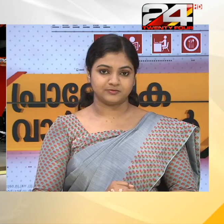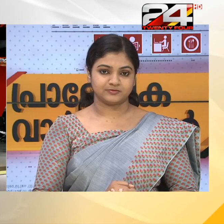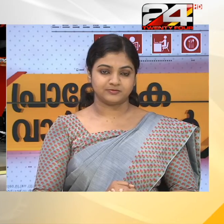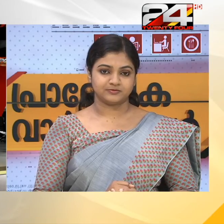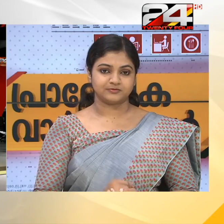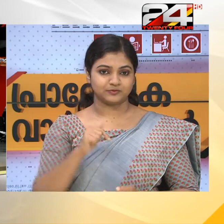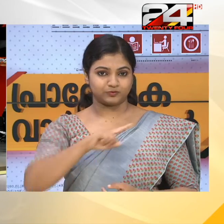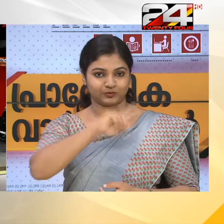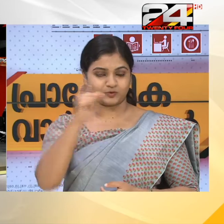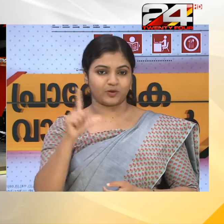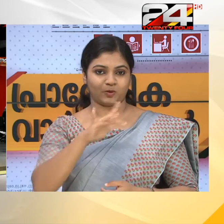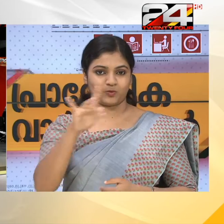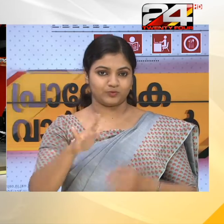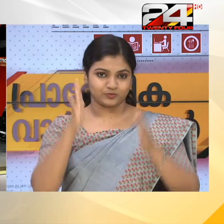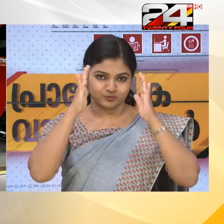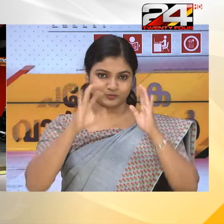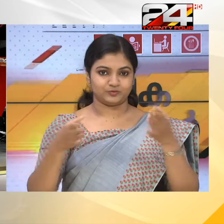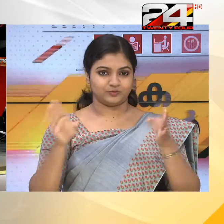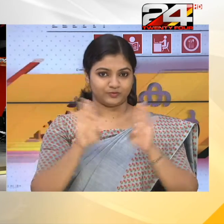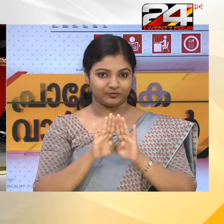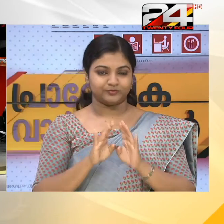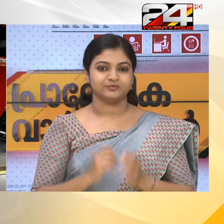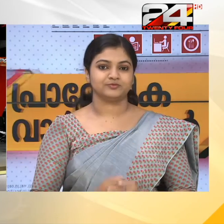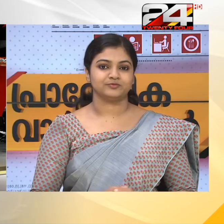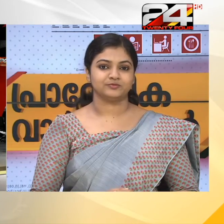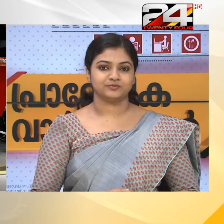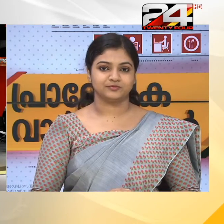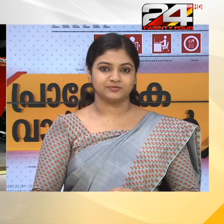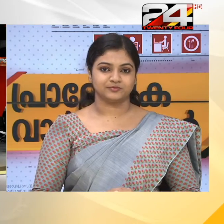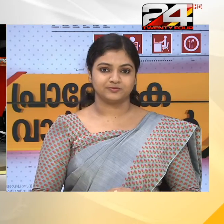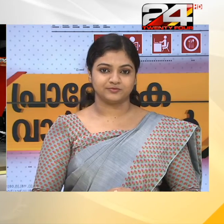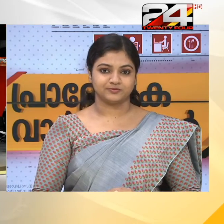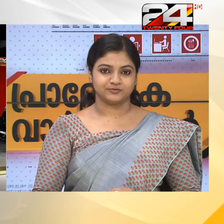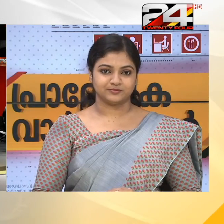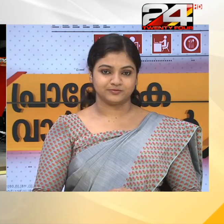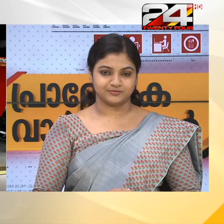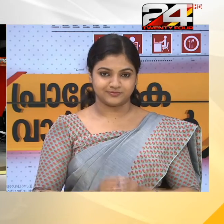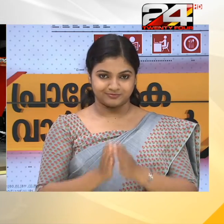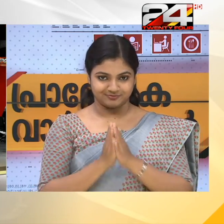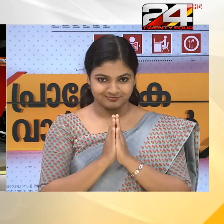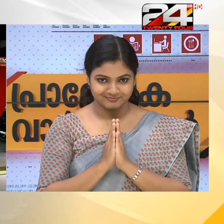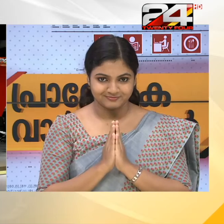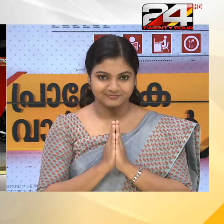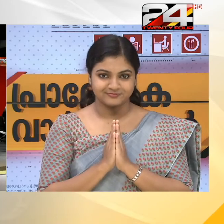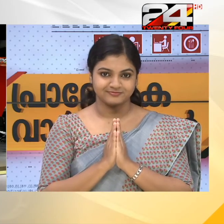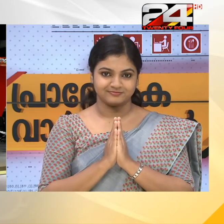இதோடை பிராதேசிர வார்த்தகள் பூர்ணமாவுக்கியான இடவேளைக்கி சேசம் 24 ராுண்டப் புமாயி ஜோன் மாத்தியுத்தும் நம்ச்ச்சால்